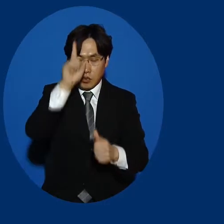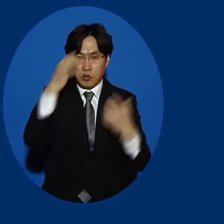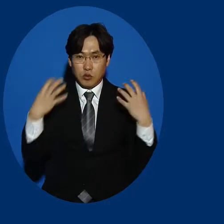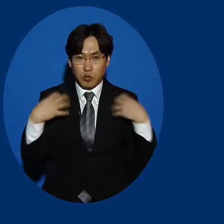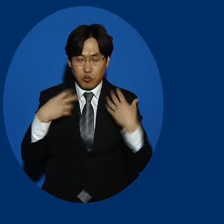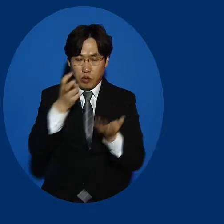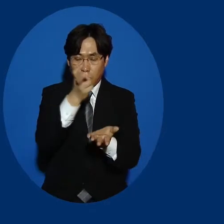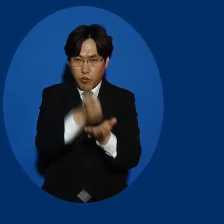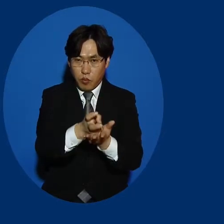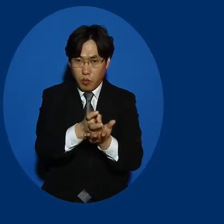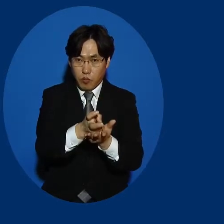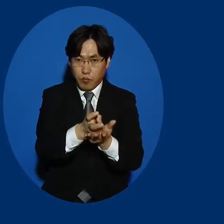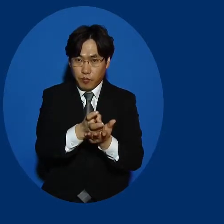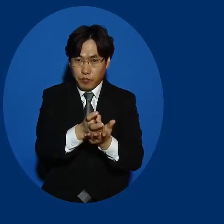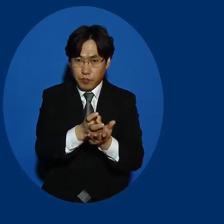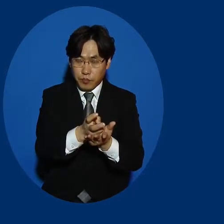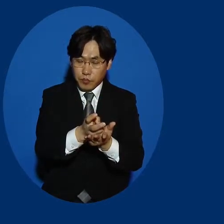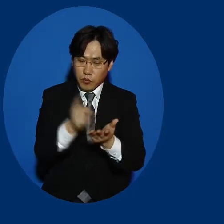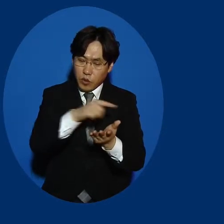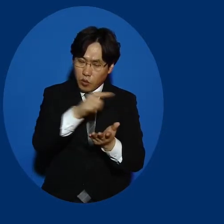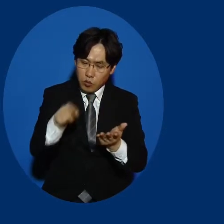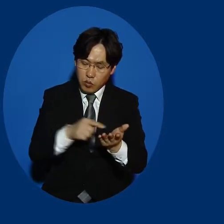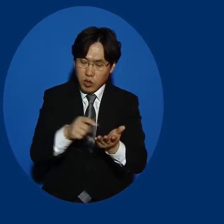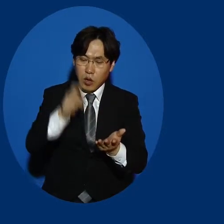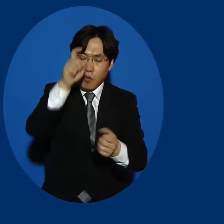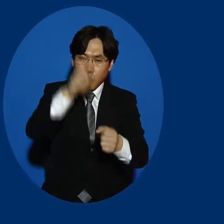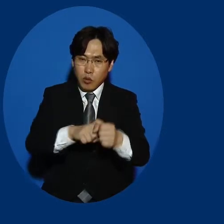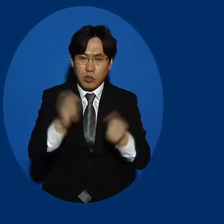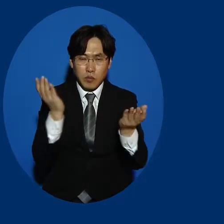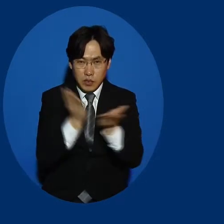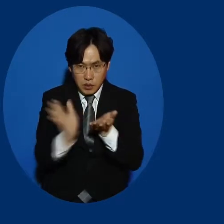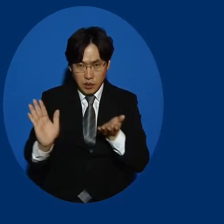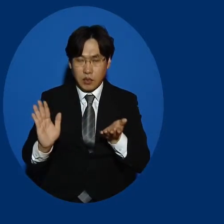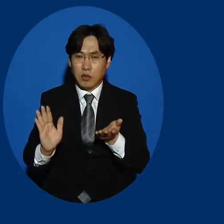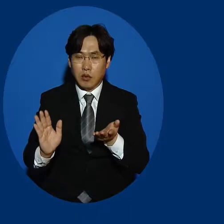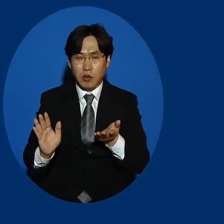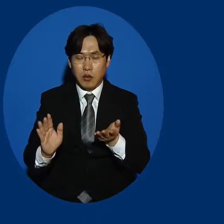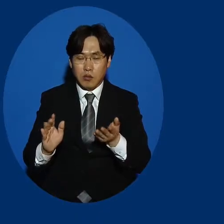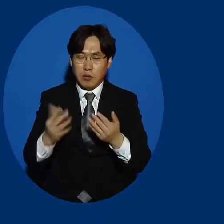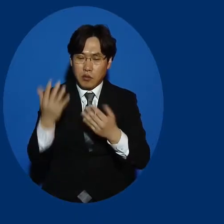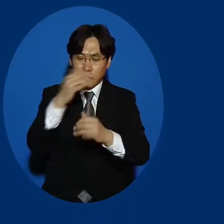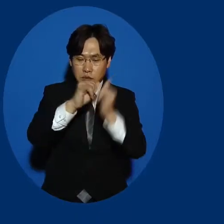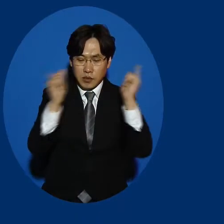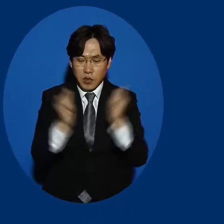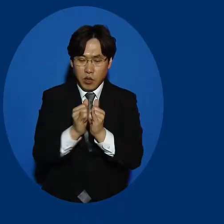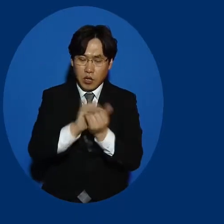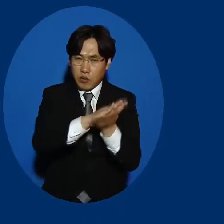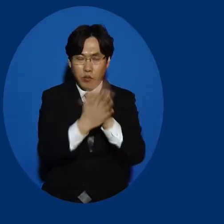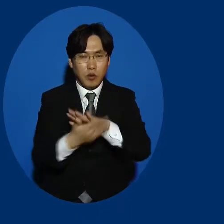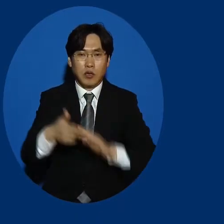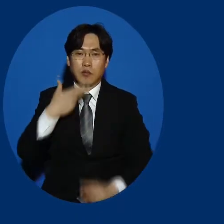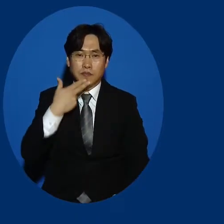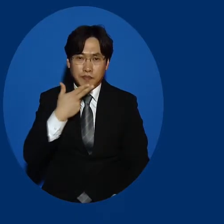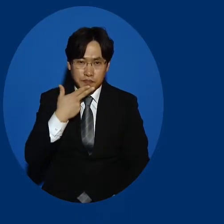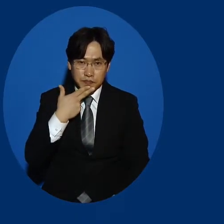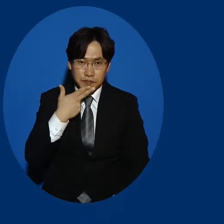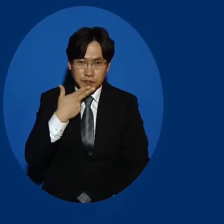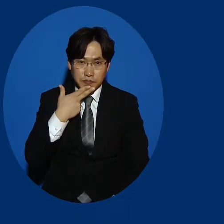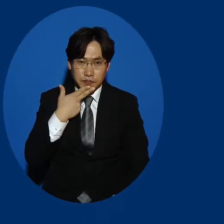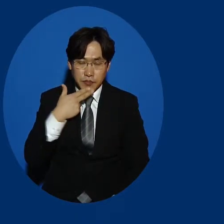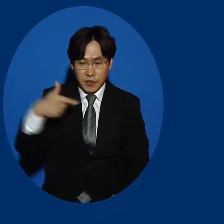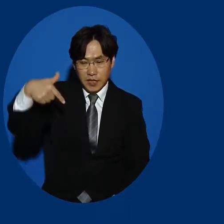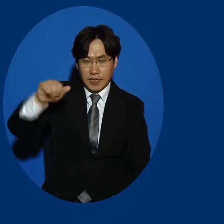정부의 법안 통합 취지가 무색할 정도로 달라진 건 하나도 없습니다. 발제자의